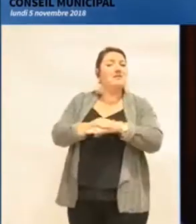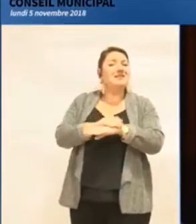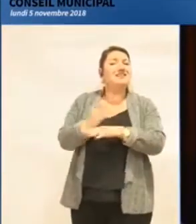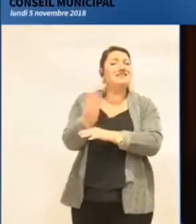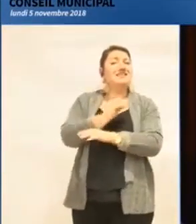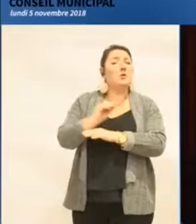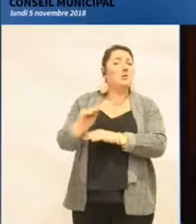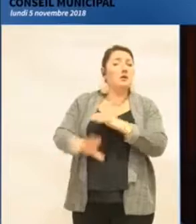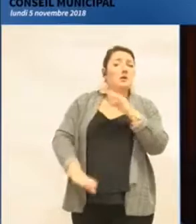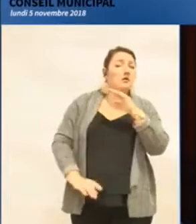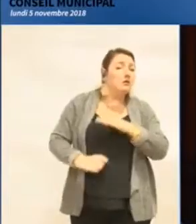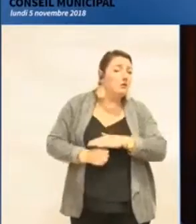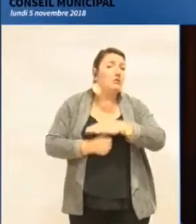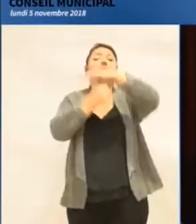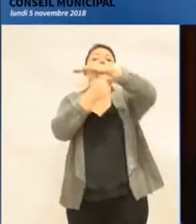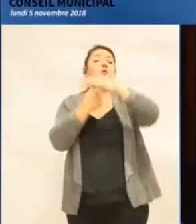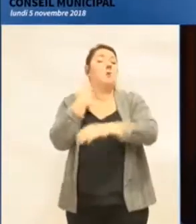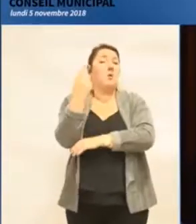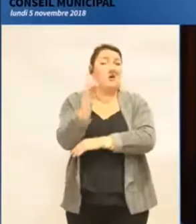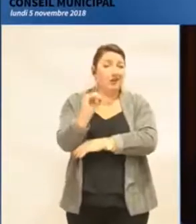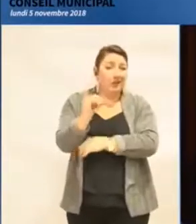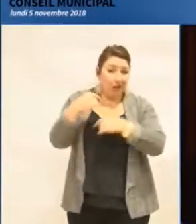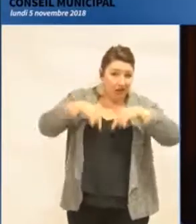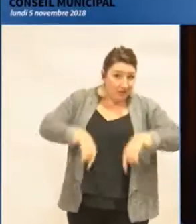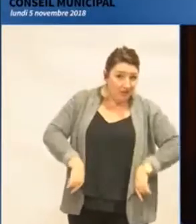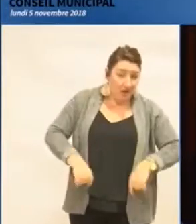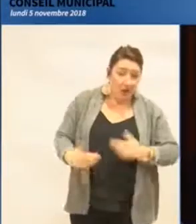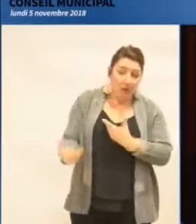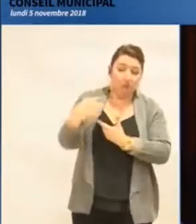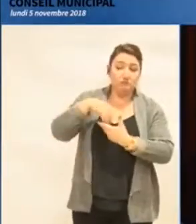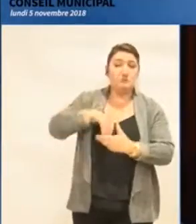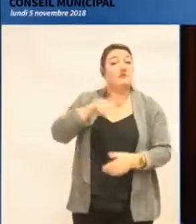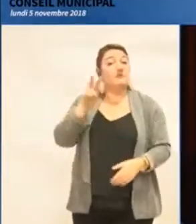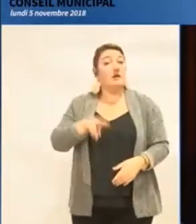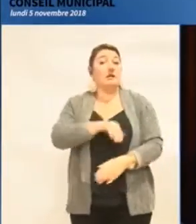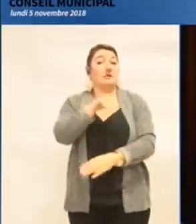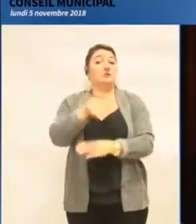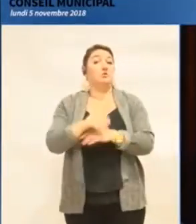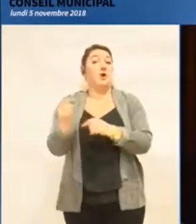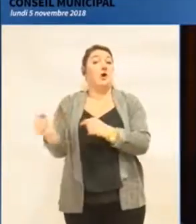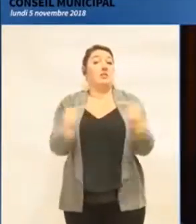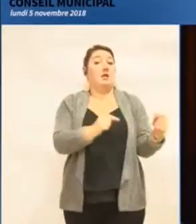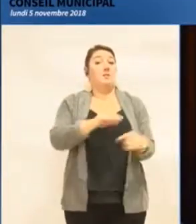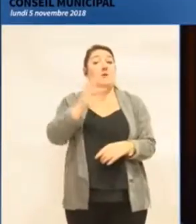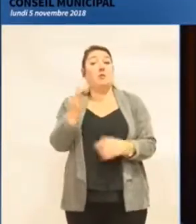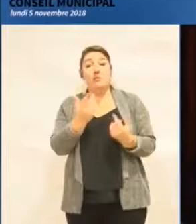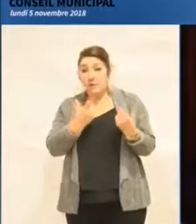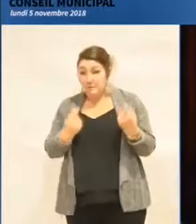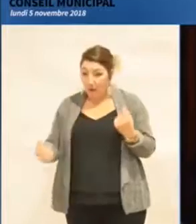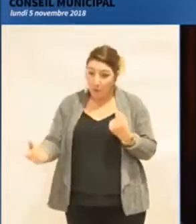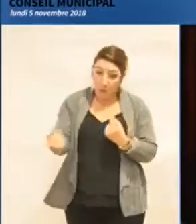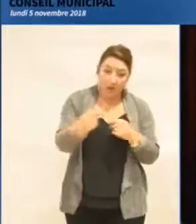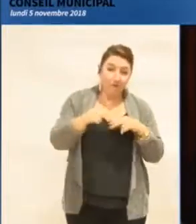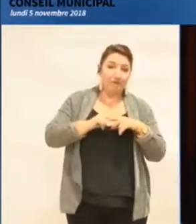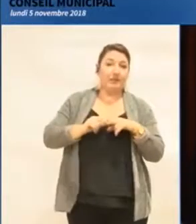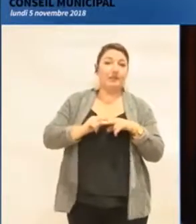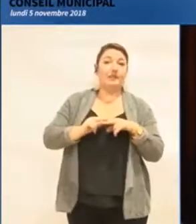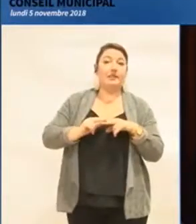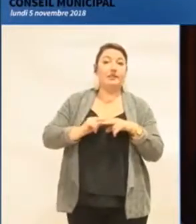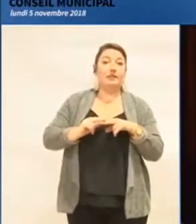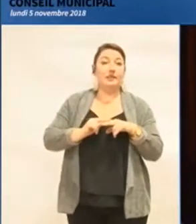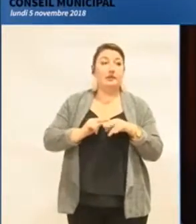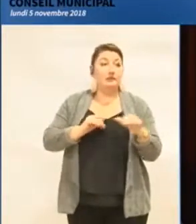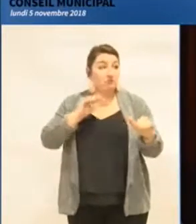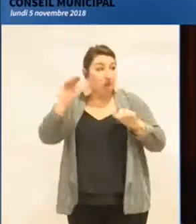l'État. Ce soir, ce débat a donc lieu, mais sans la présence d'aucun des partenaires. Ont-ils seulement